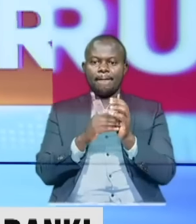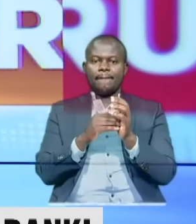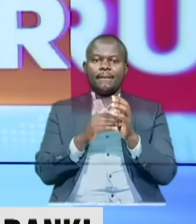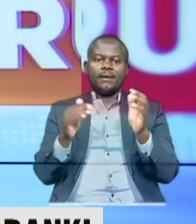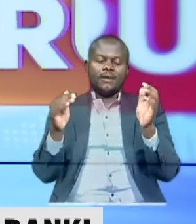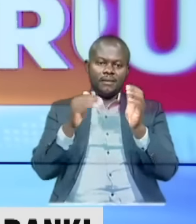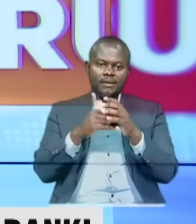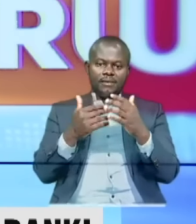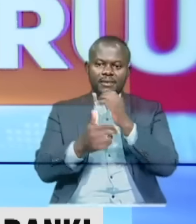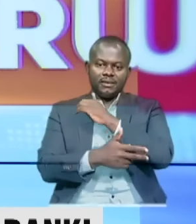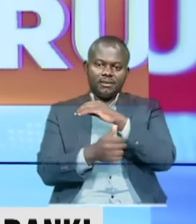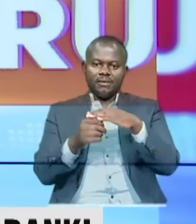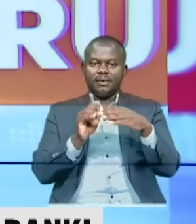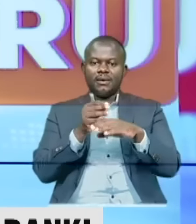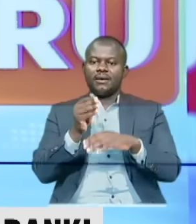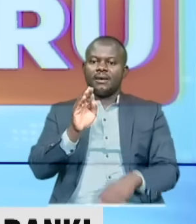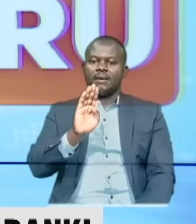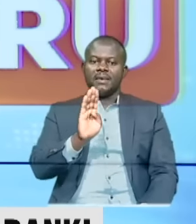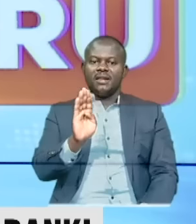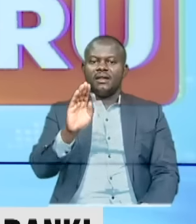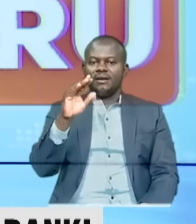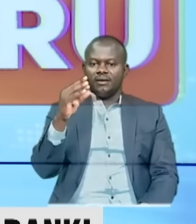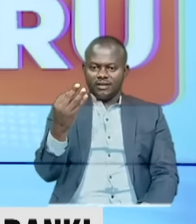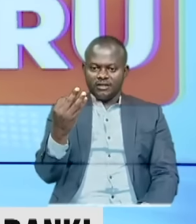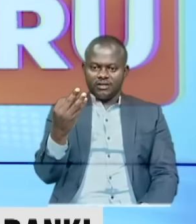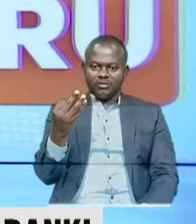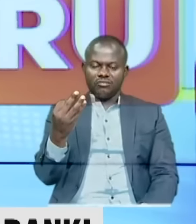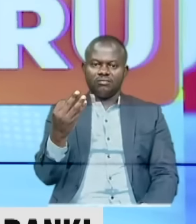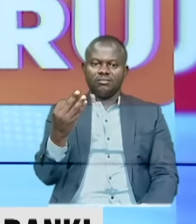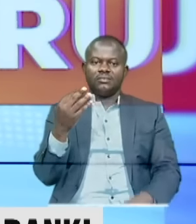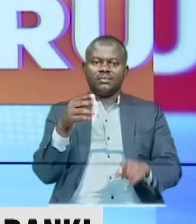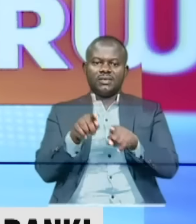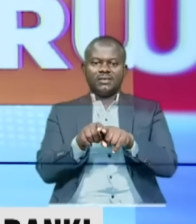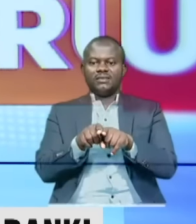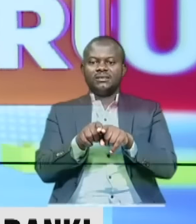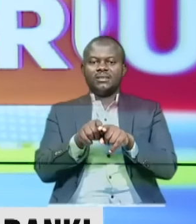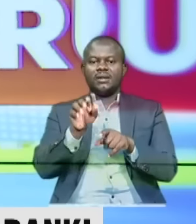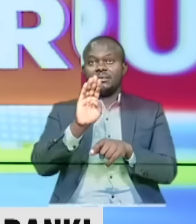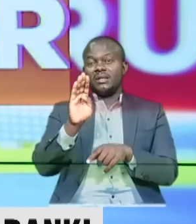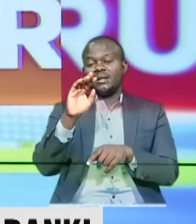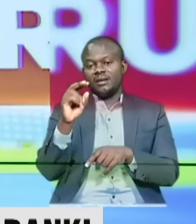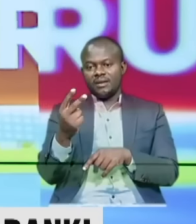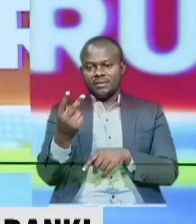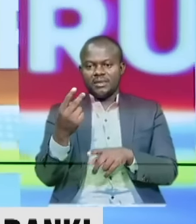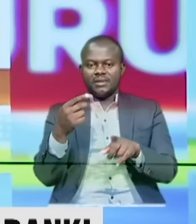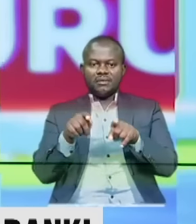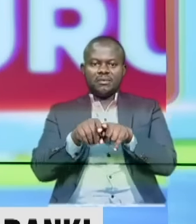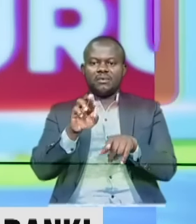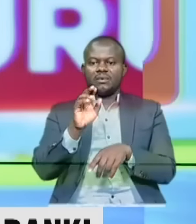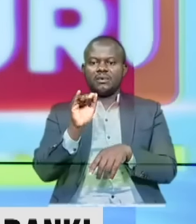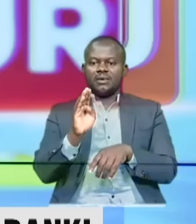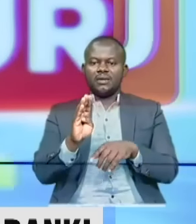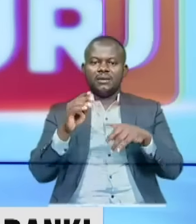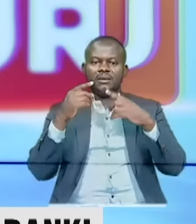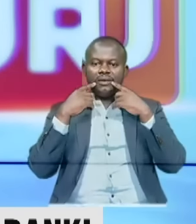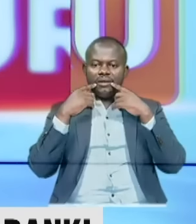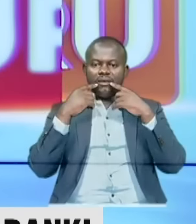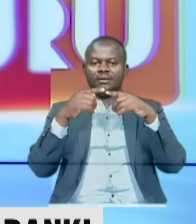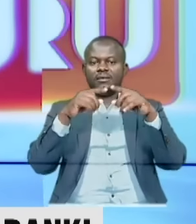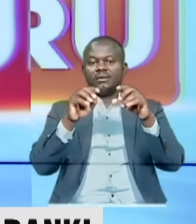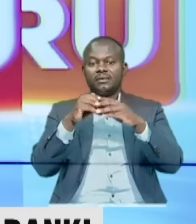ngo kwibwa agera kuri miliyari eshatu nkuko miliyari ebyiri nkuko RIB ibivuga mu